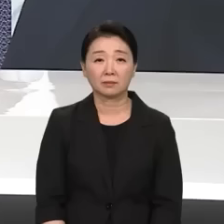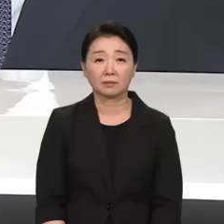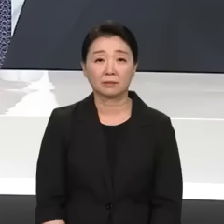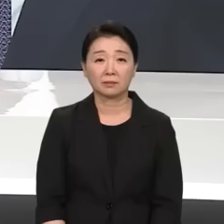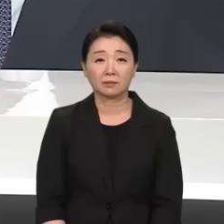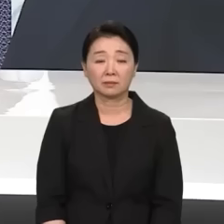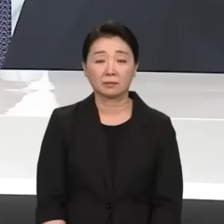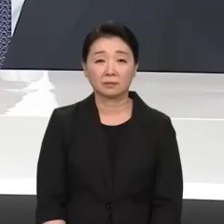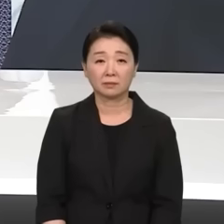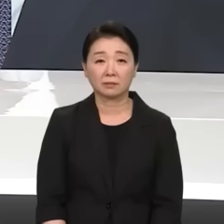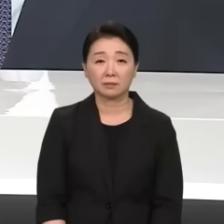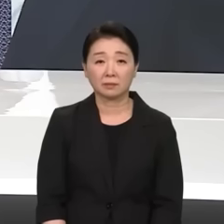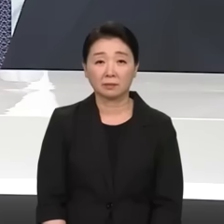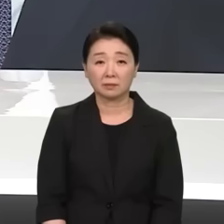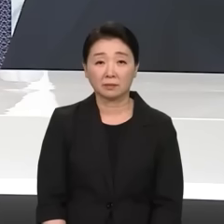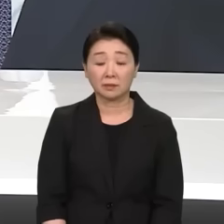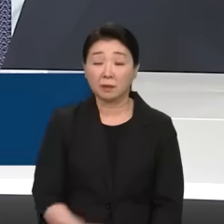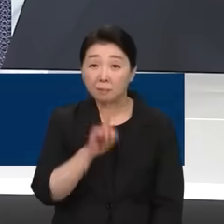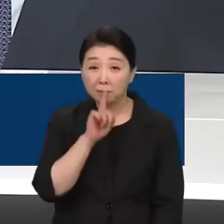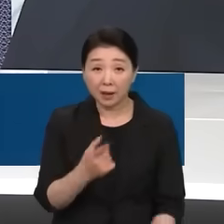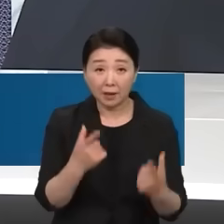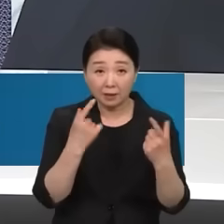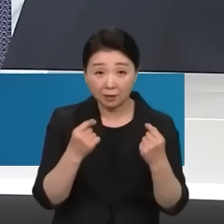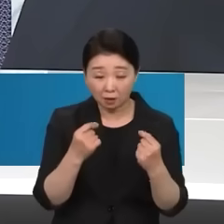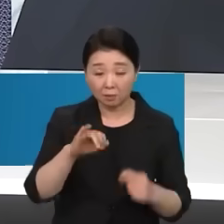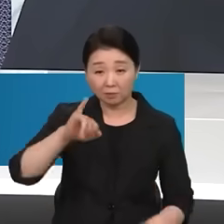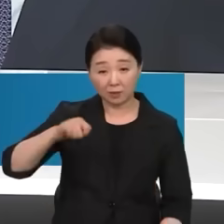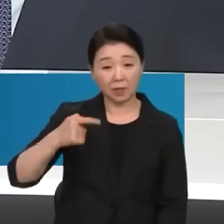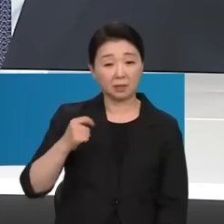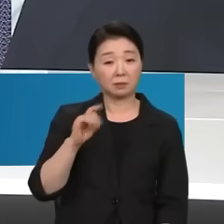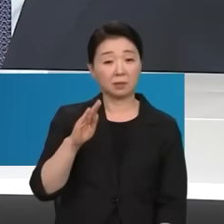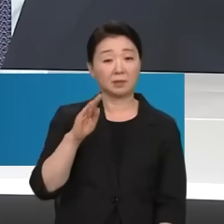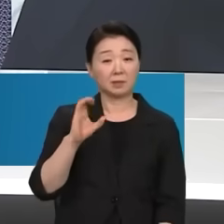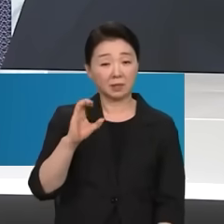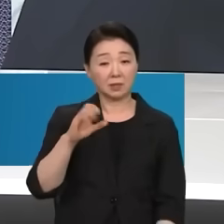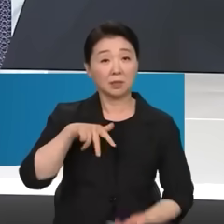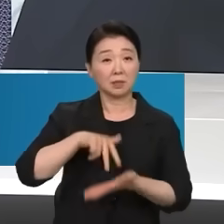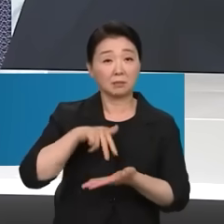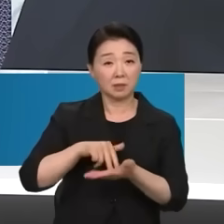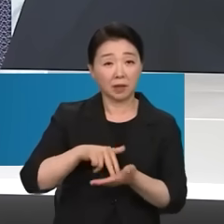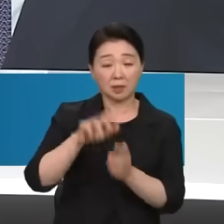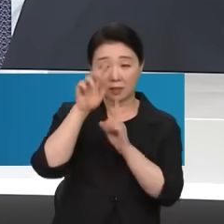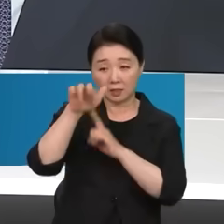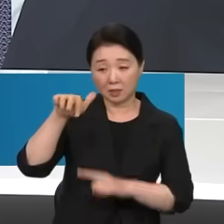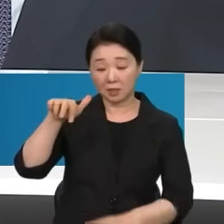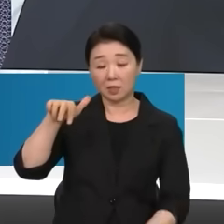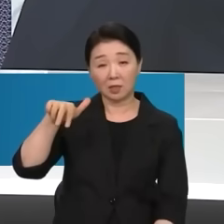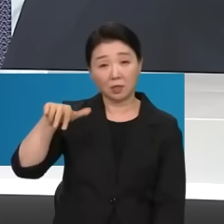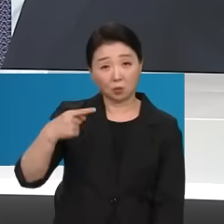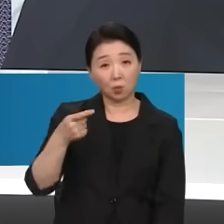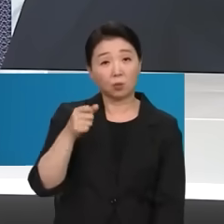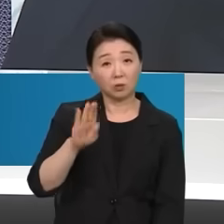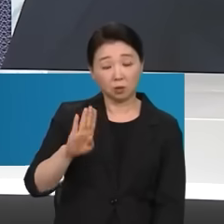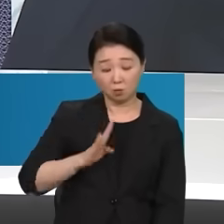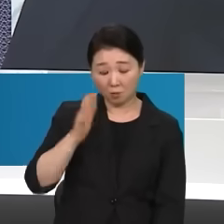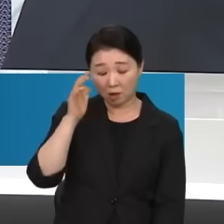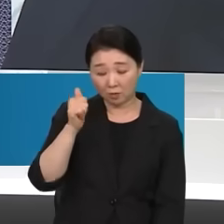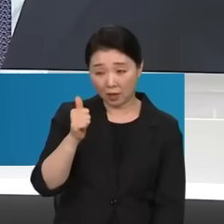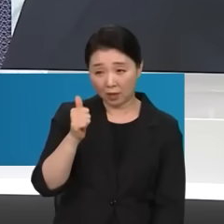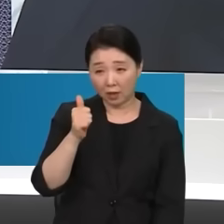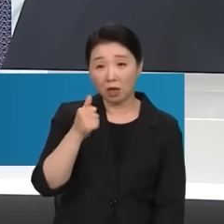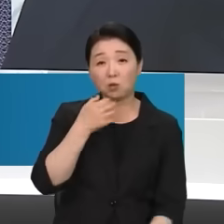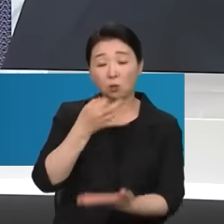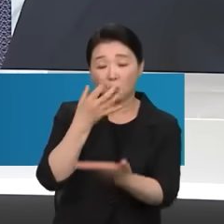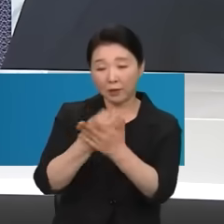변호사님. 네, 앞서 전해드린 대로 저희 JTBC는 이종섭 전 국방부 장관의 통화 기록을 입수해 분석했습니다.